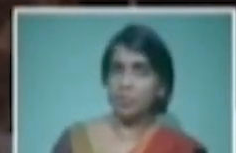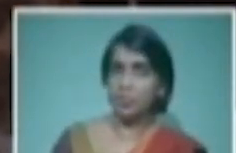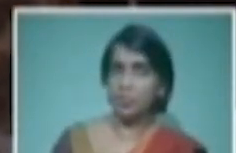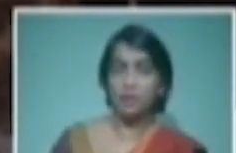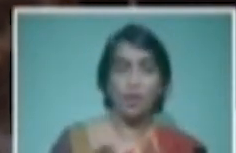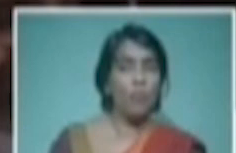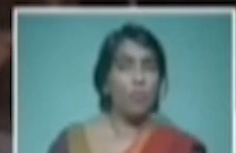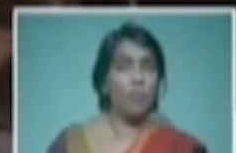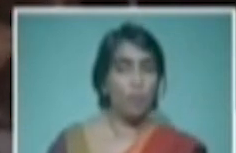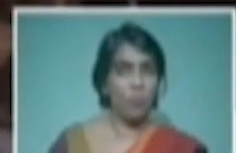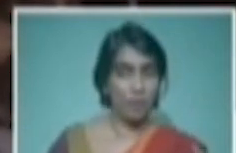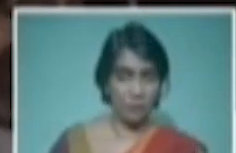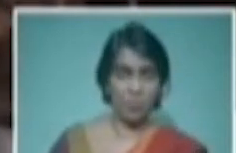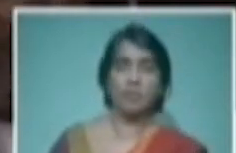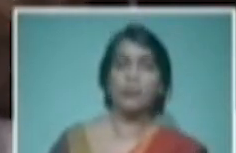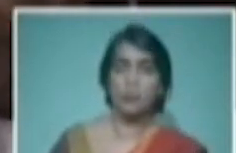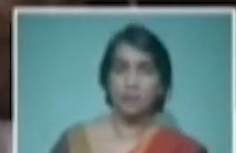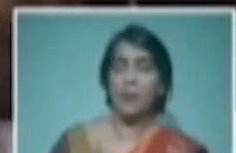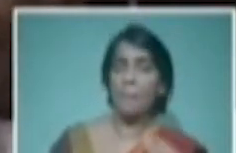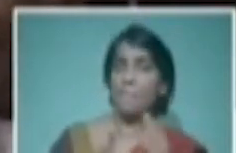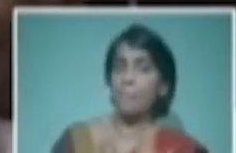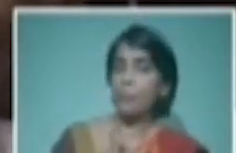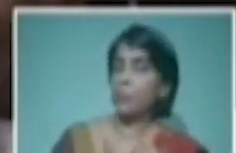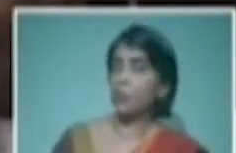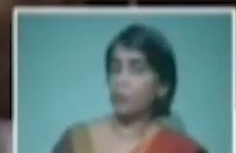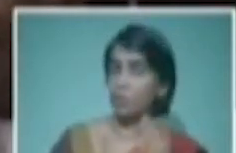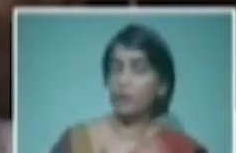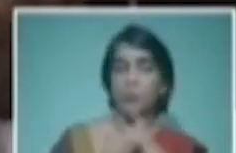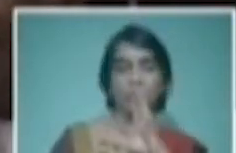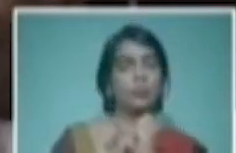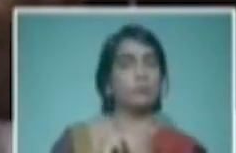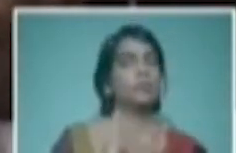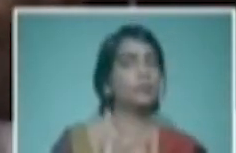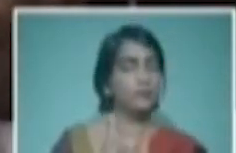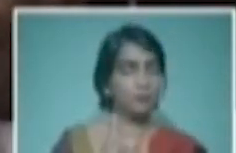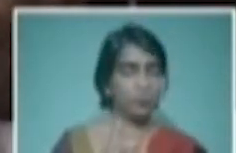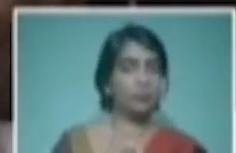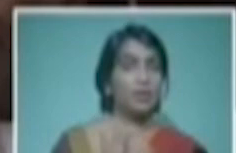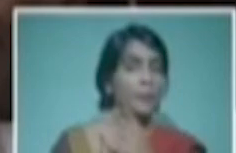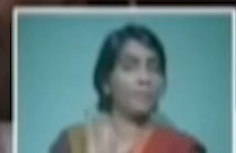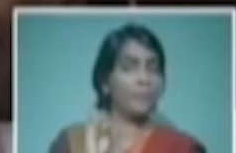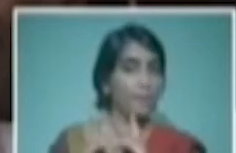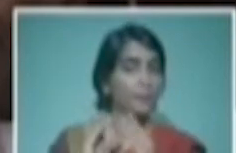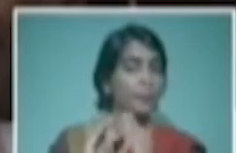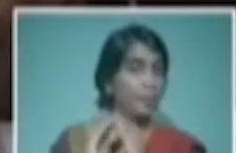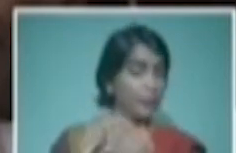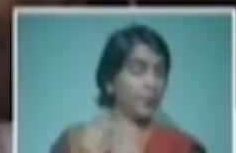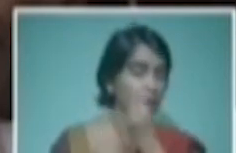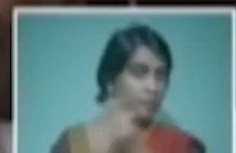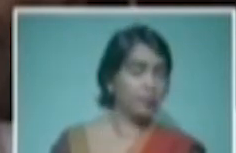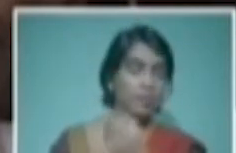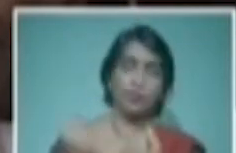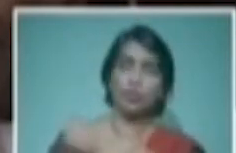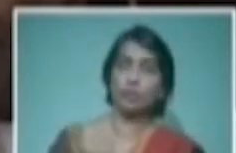පූර්ව ළමා අවදිය සඳහා ප්‍රතිපත්ති අනුව අපිම වැඩසටහනක් ඒ අමාත්‍යංශයට බාර දෙනවා. අවශ්‍ය